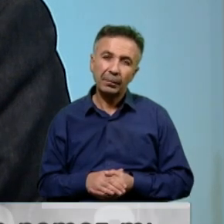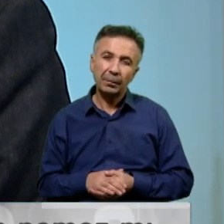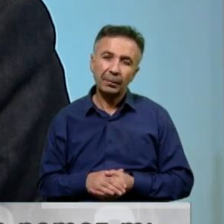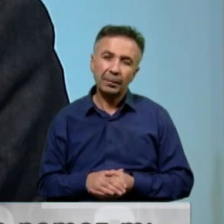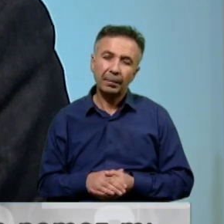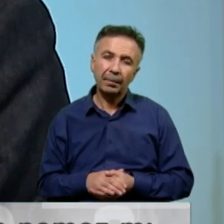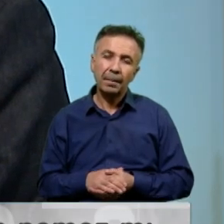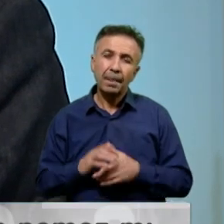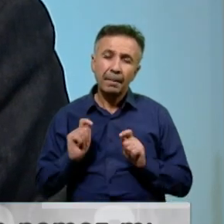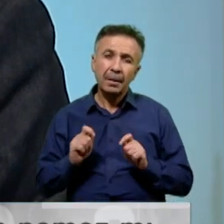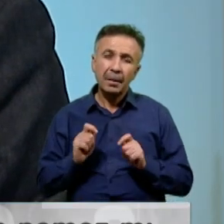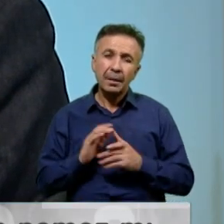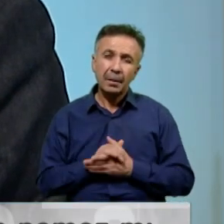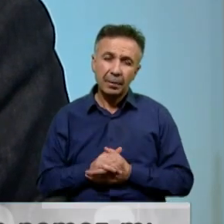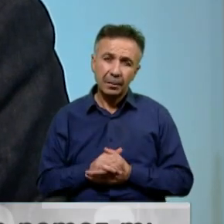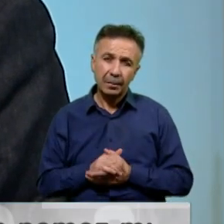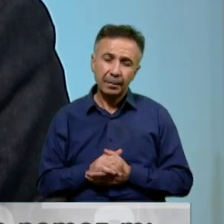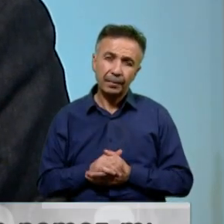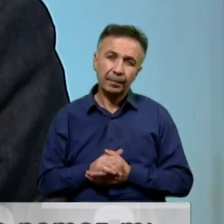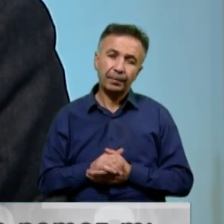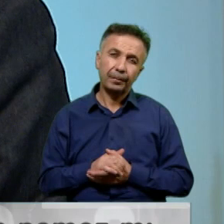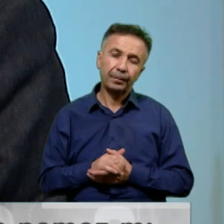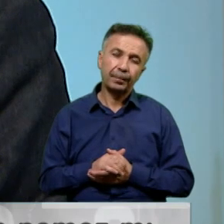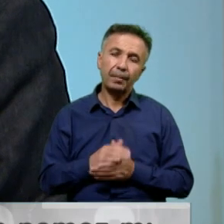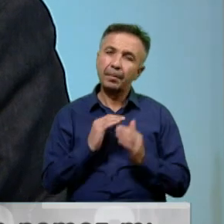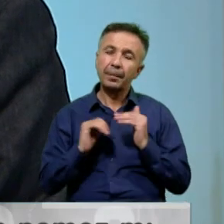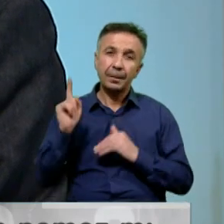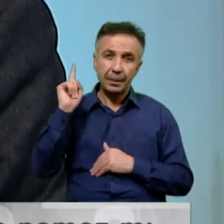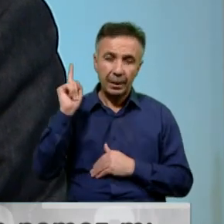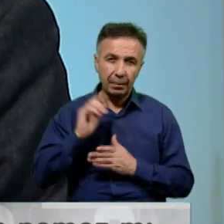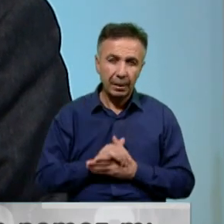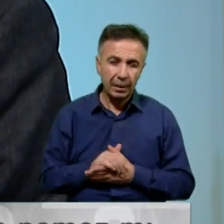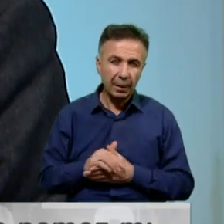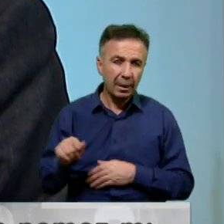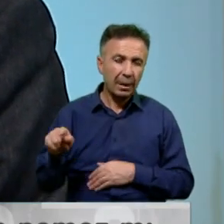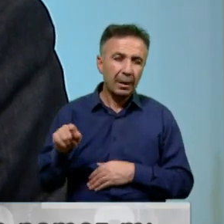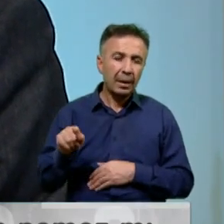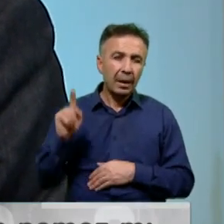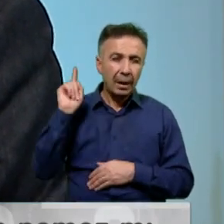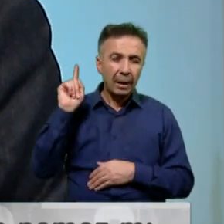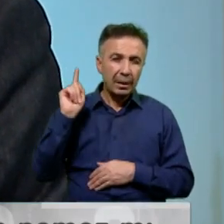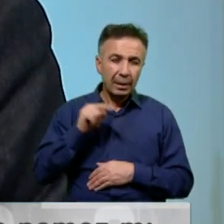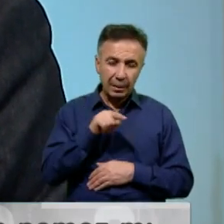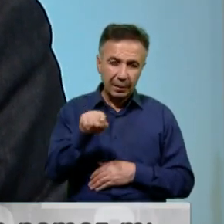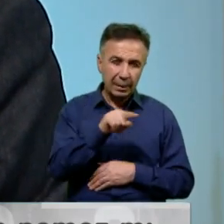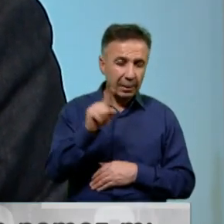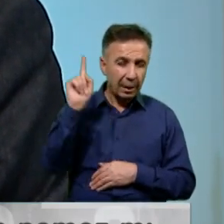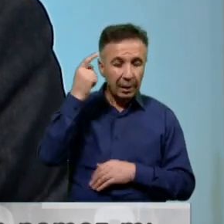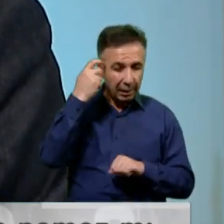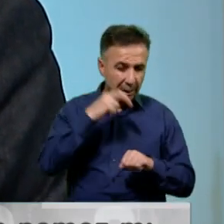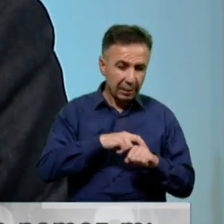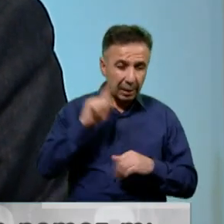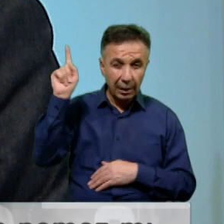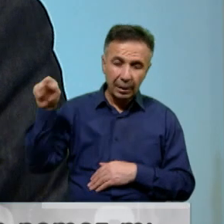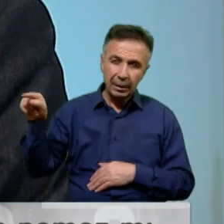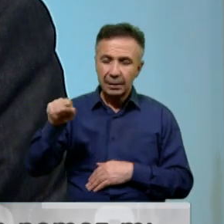Yani yapacağı şey fezkuruni ezkurkum. Cenab-ı Hak siz beni anarsanız ben de sizi